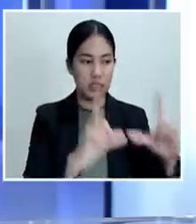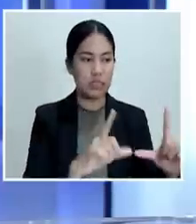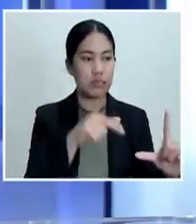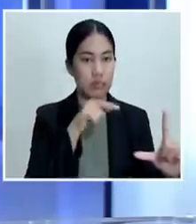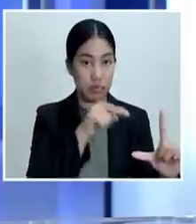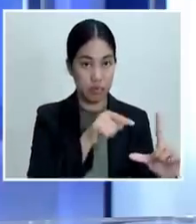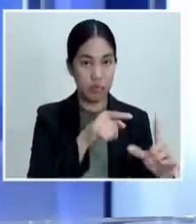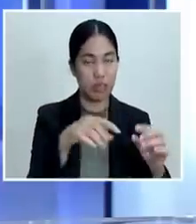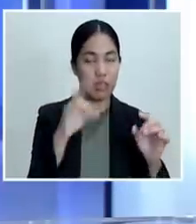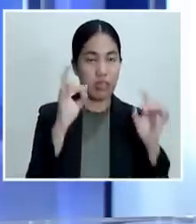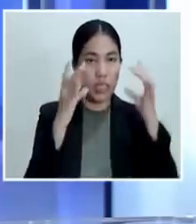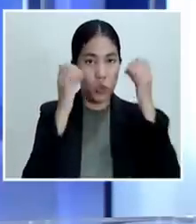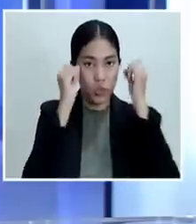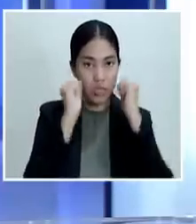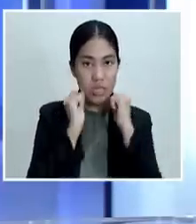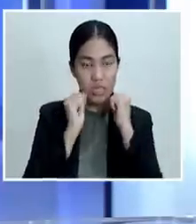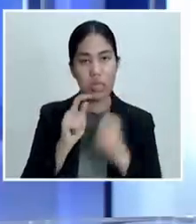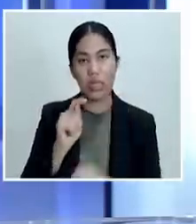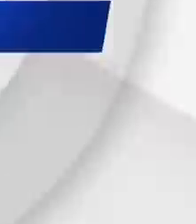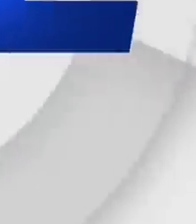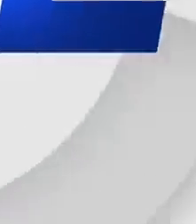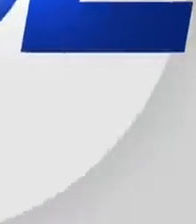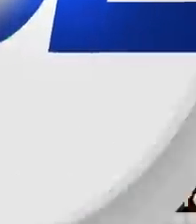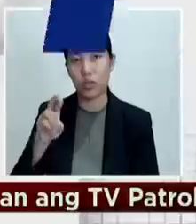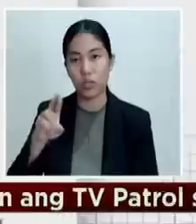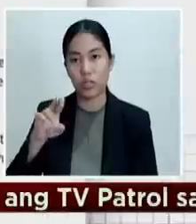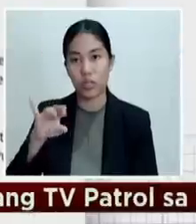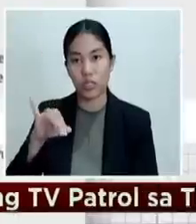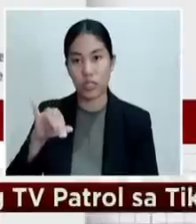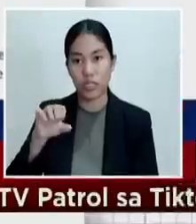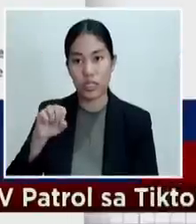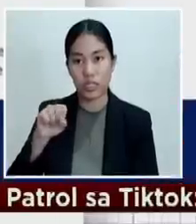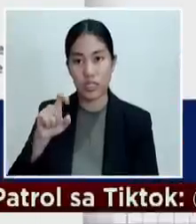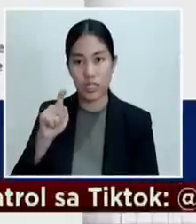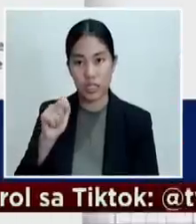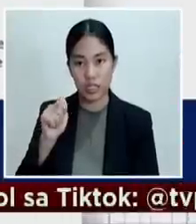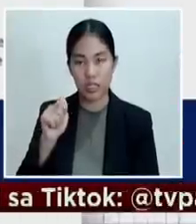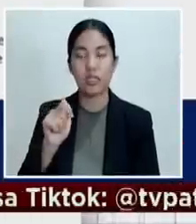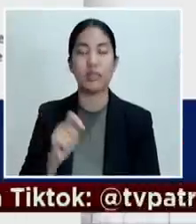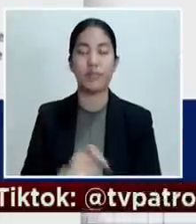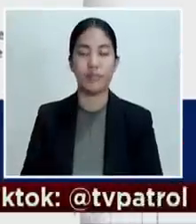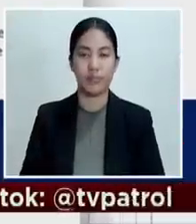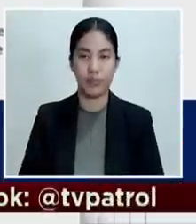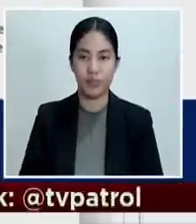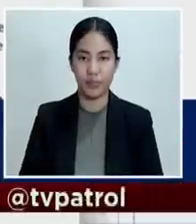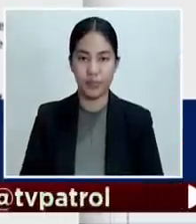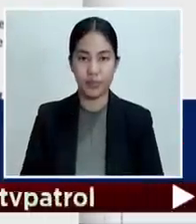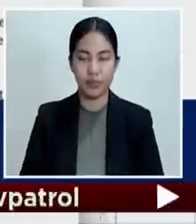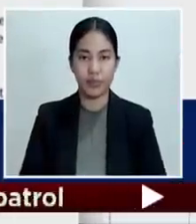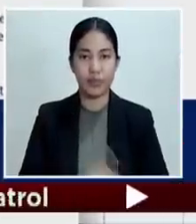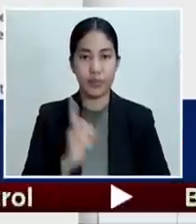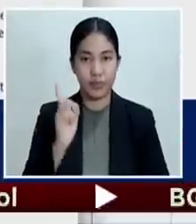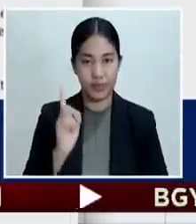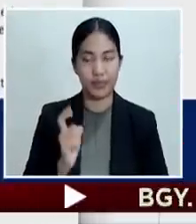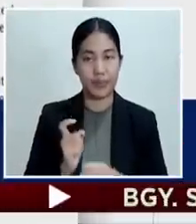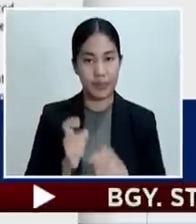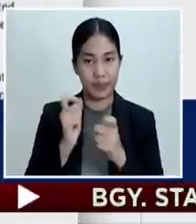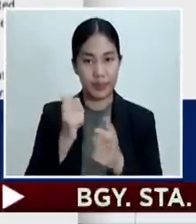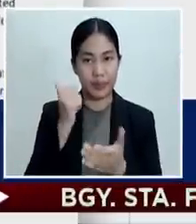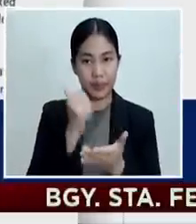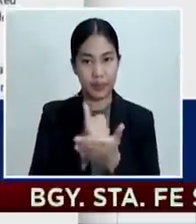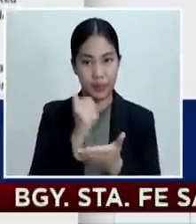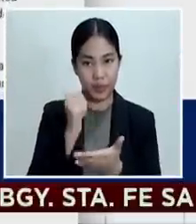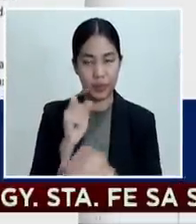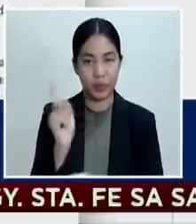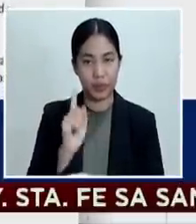Nagpapatrol, Mike Navalio. Epektibo agad-agad ang freeze order na inilabas